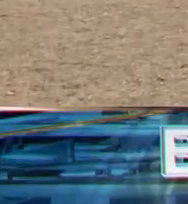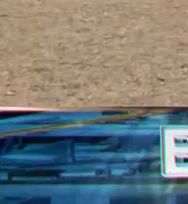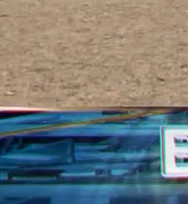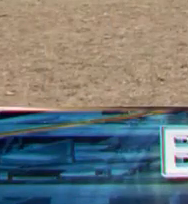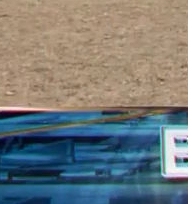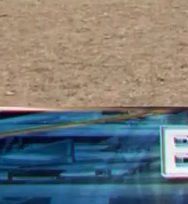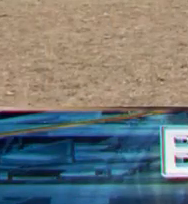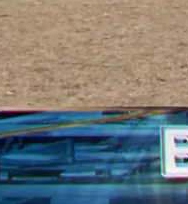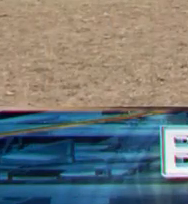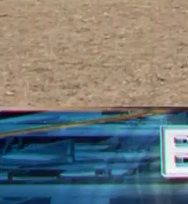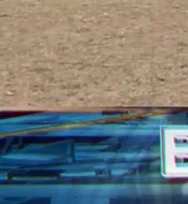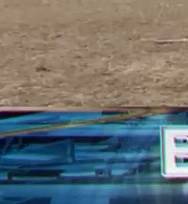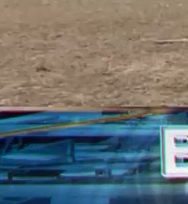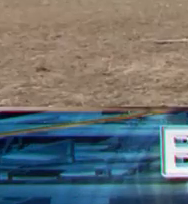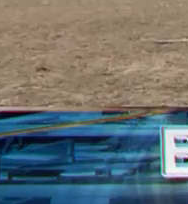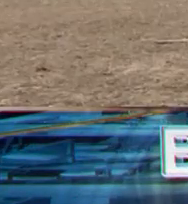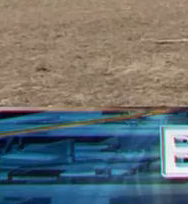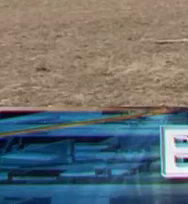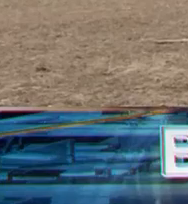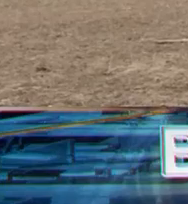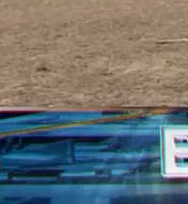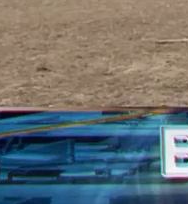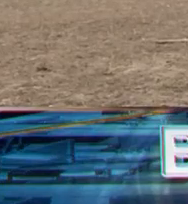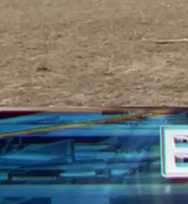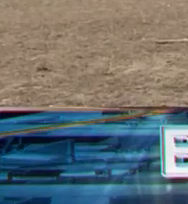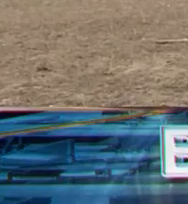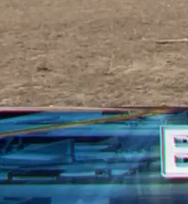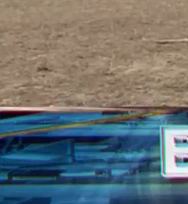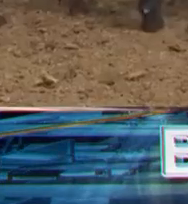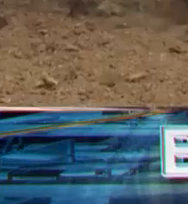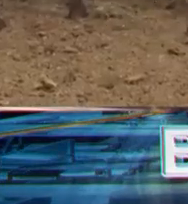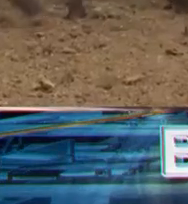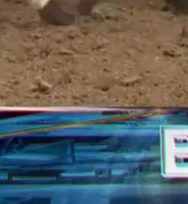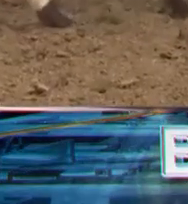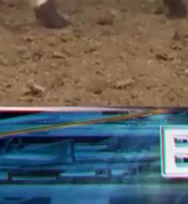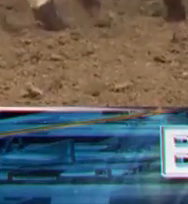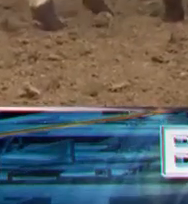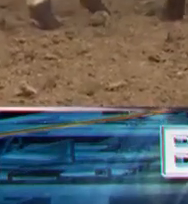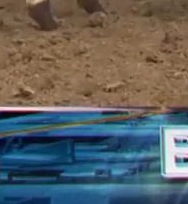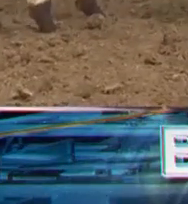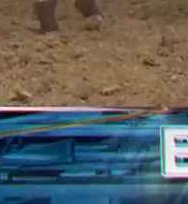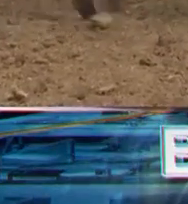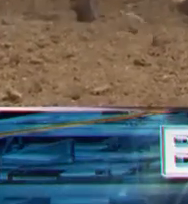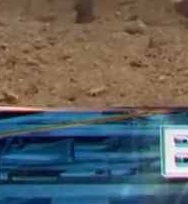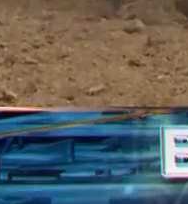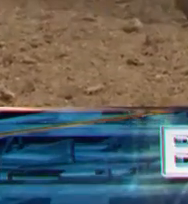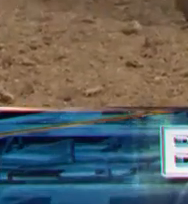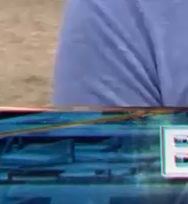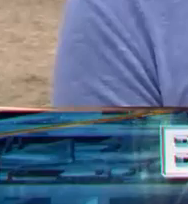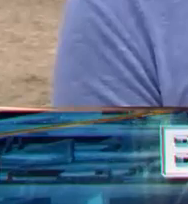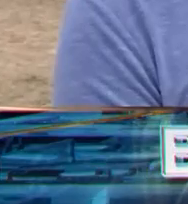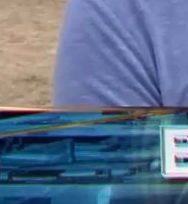Пайызы төмен, төлемі тиімді. Қарапайым заттар экономикасы 200-ге жуық жетісулық кәсіпкерлердің ісін